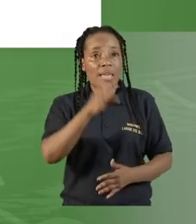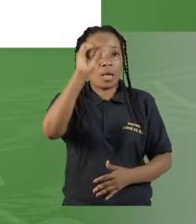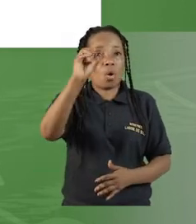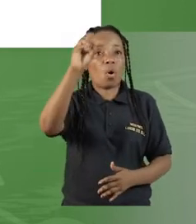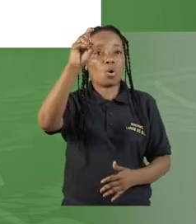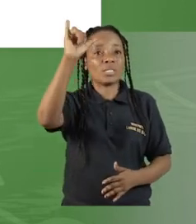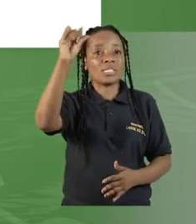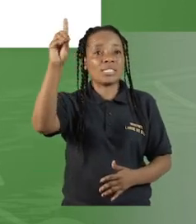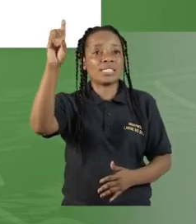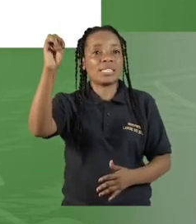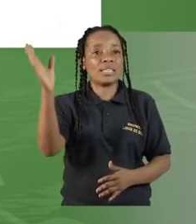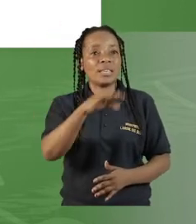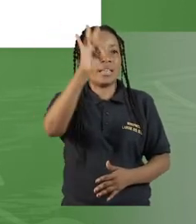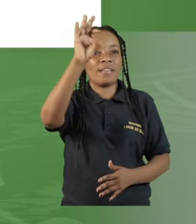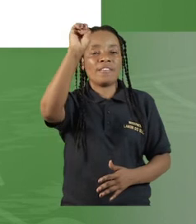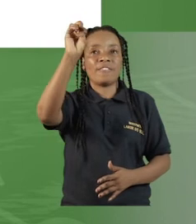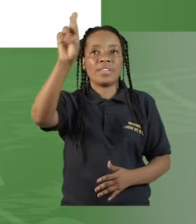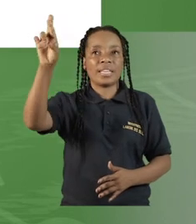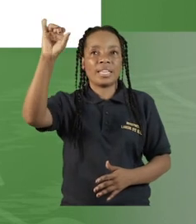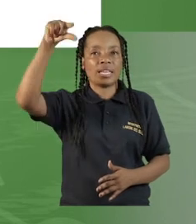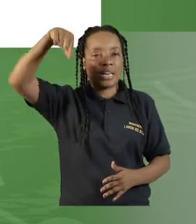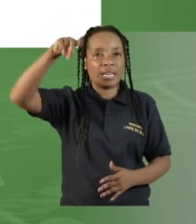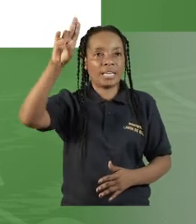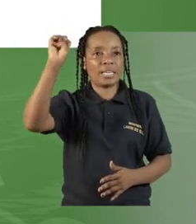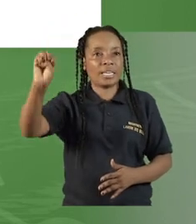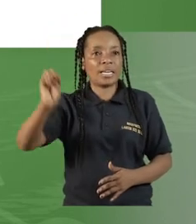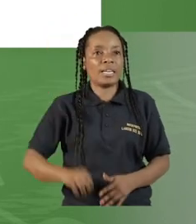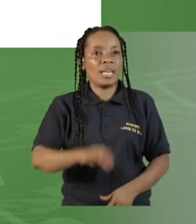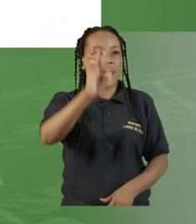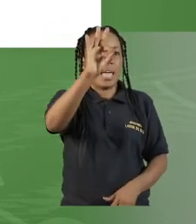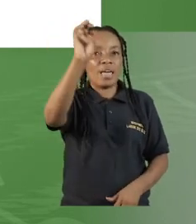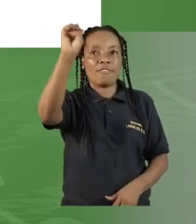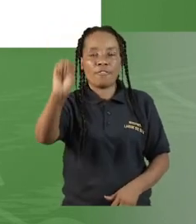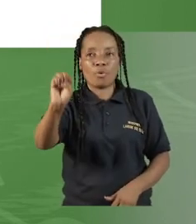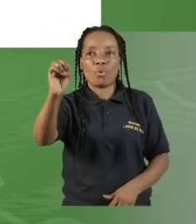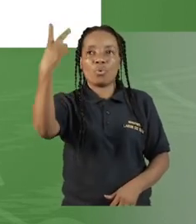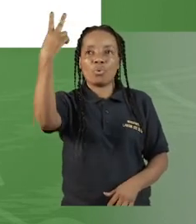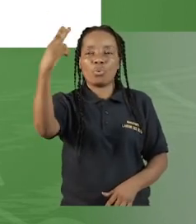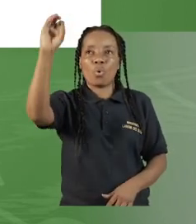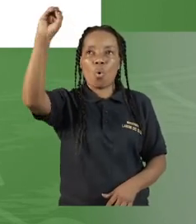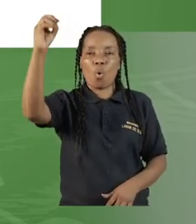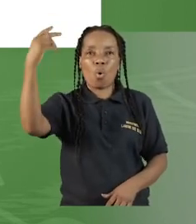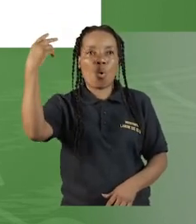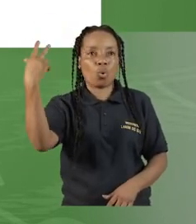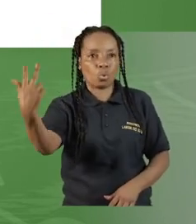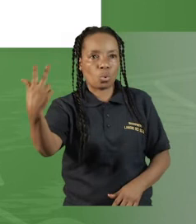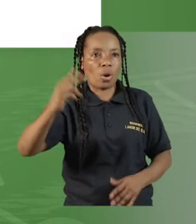formule Fe2O3, qu'on appelle également l'oxyde de fer 3.